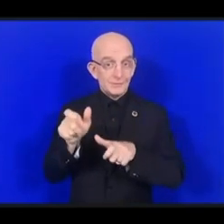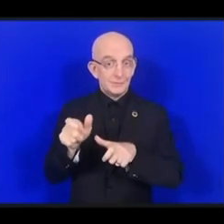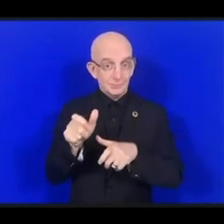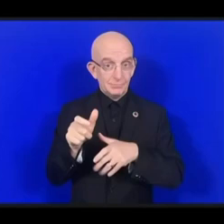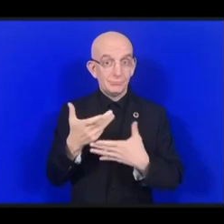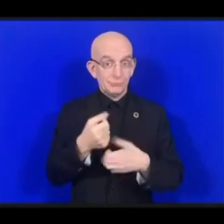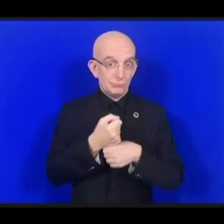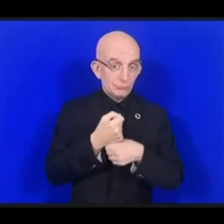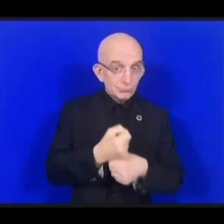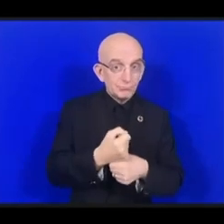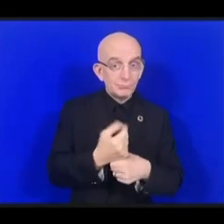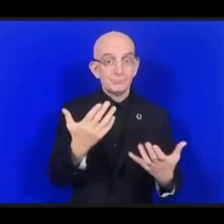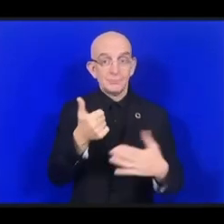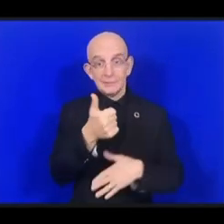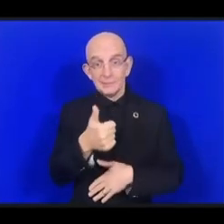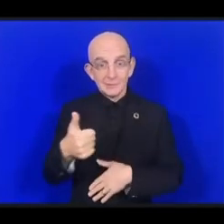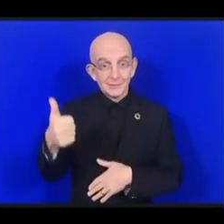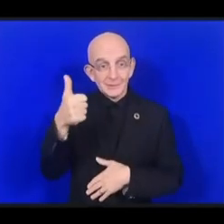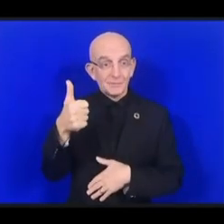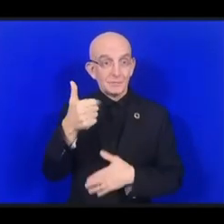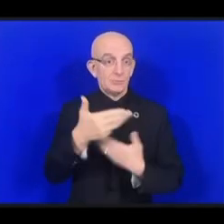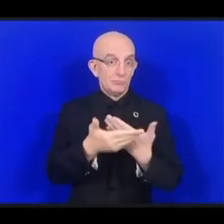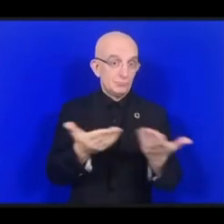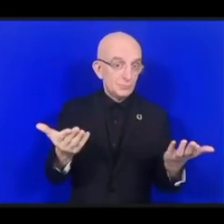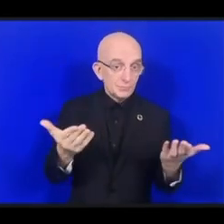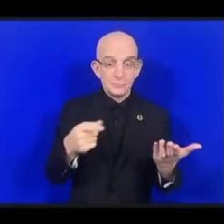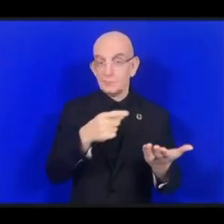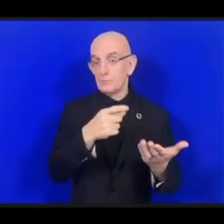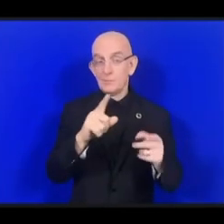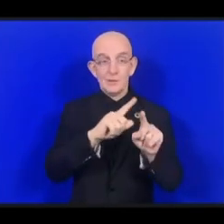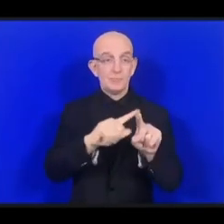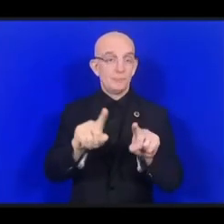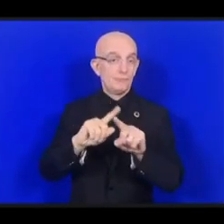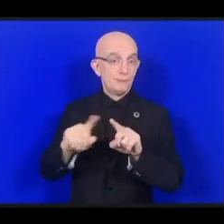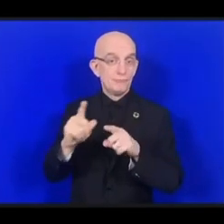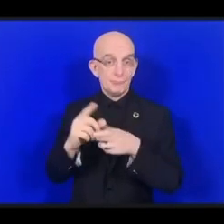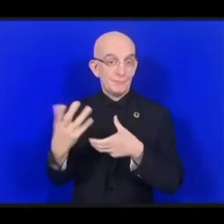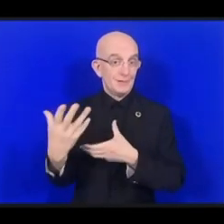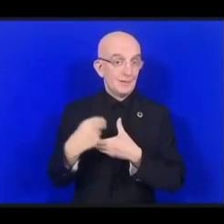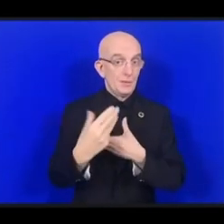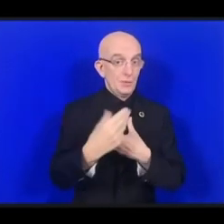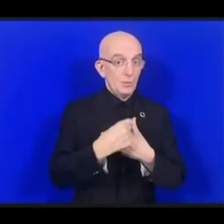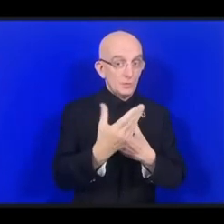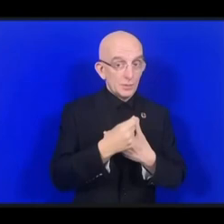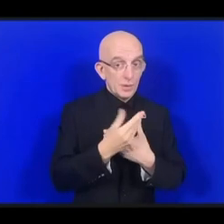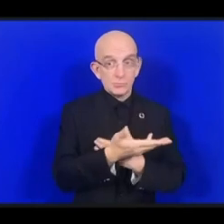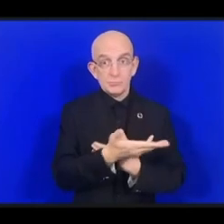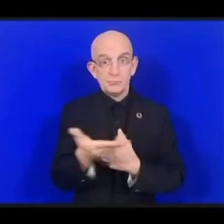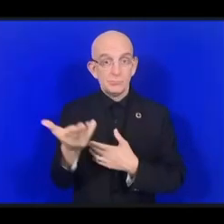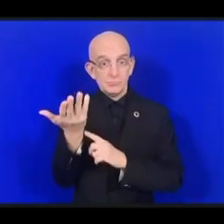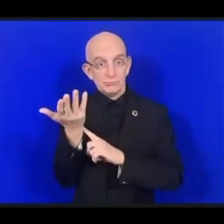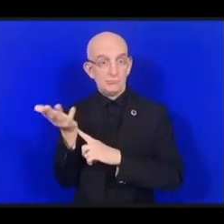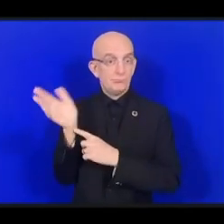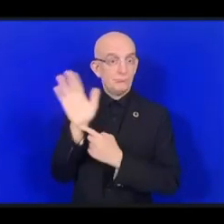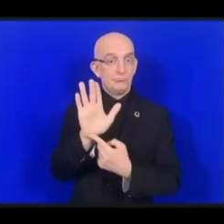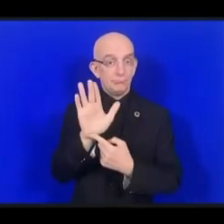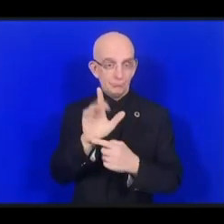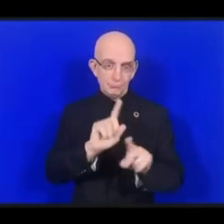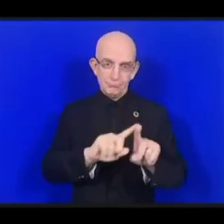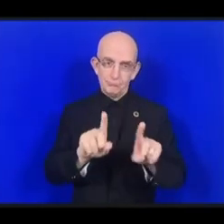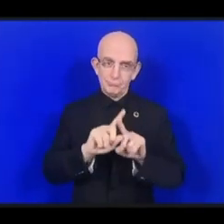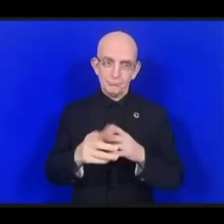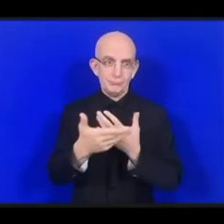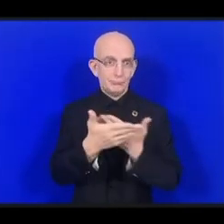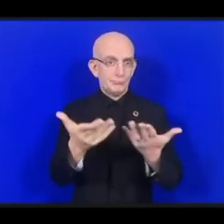の何千人もの関係者が参加してくださいました160